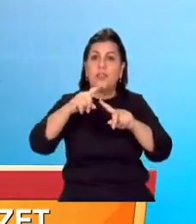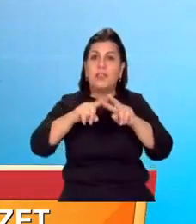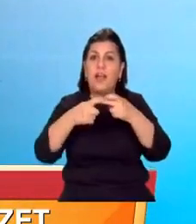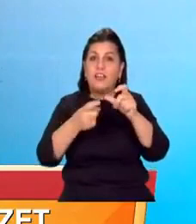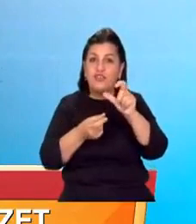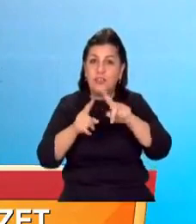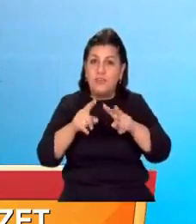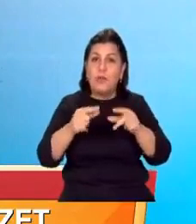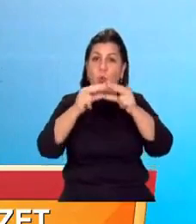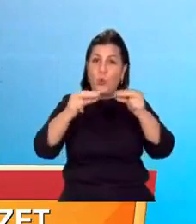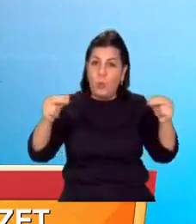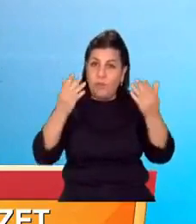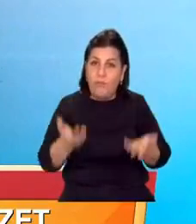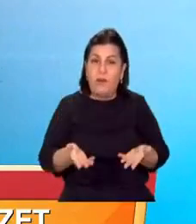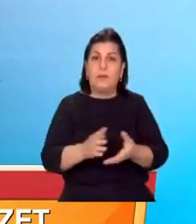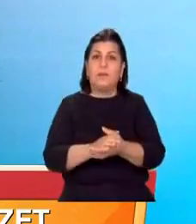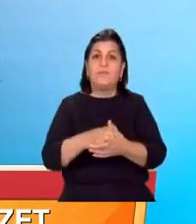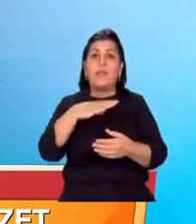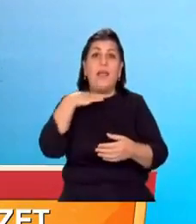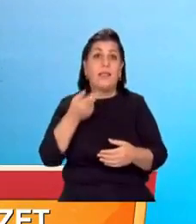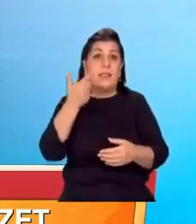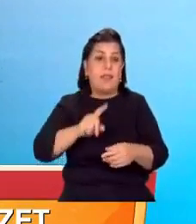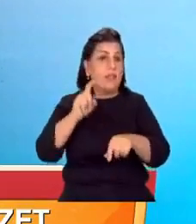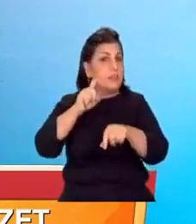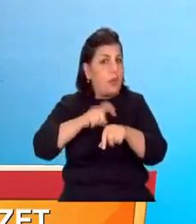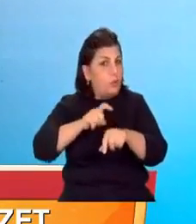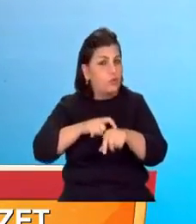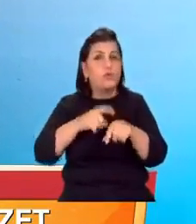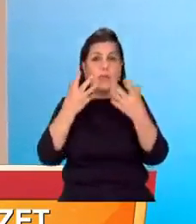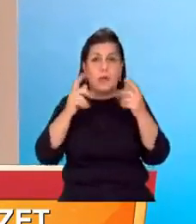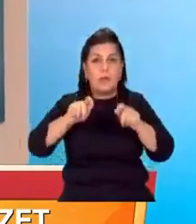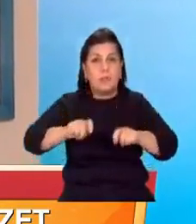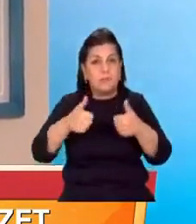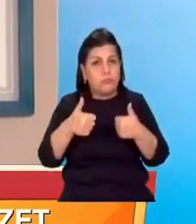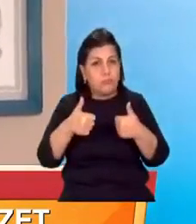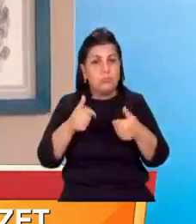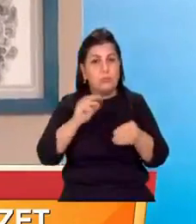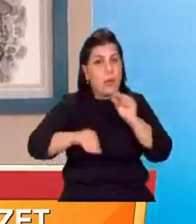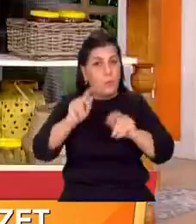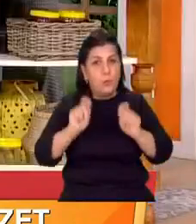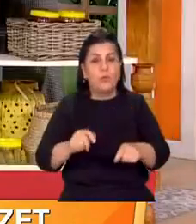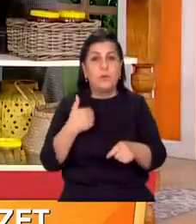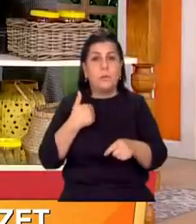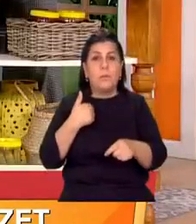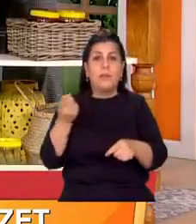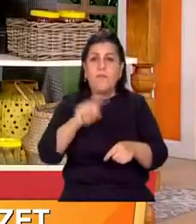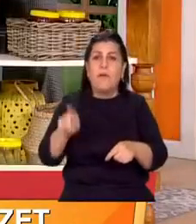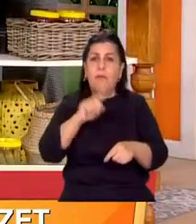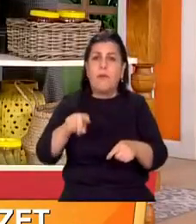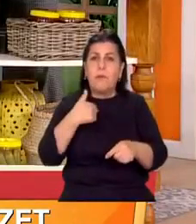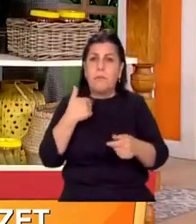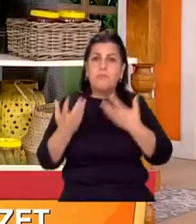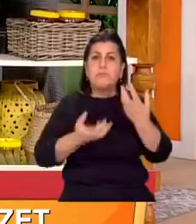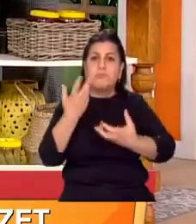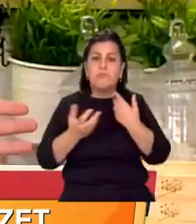hurma var Ondan sonracığıma etti de bunu tavuklu suda yapabiliyoruz tavuk Usta olduğu devamlı çok defalar dedim çok da lezzetli